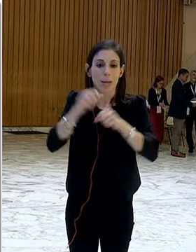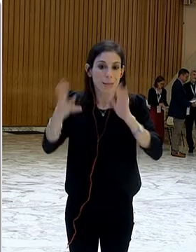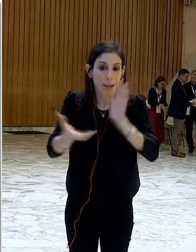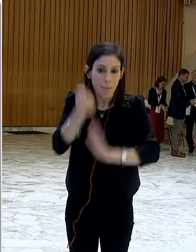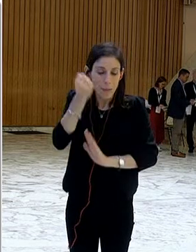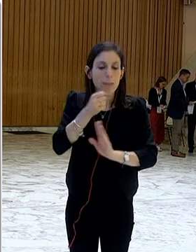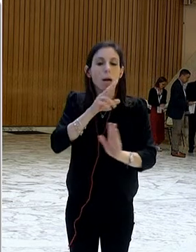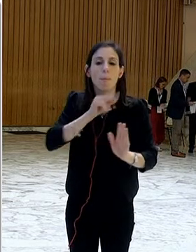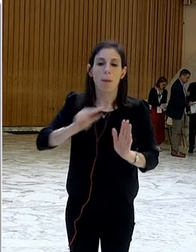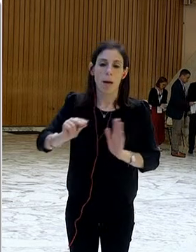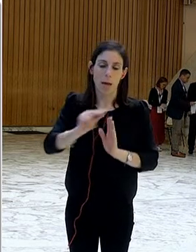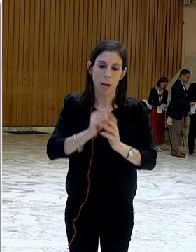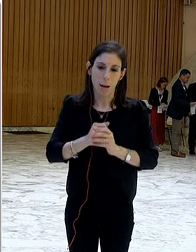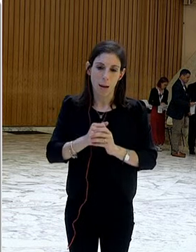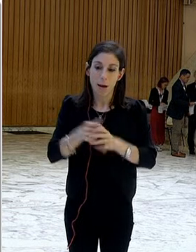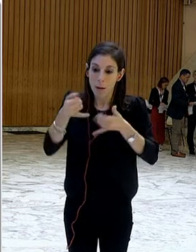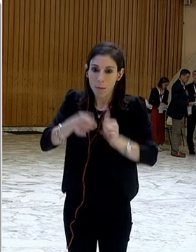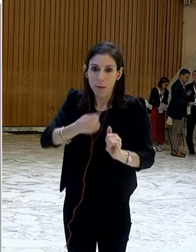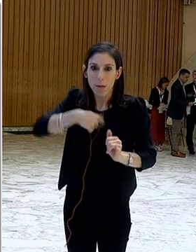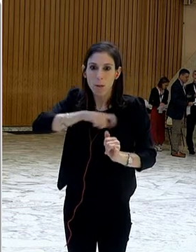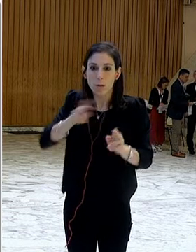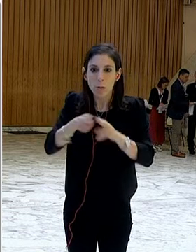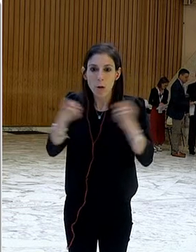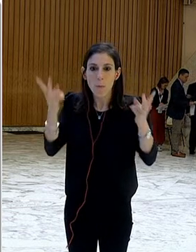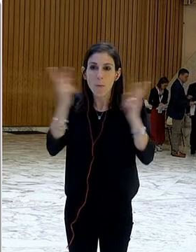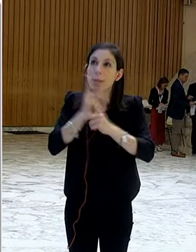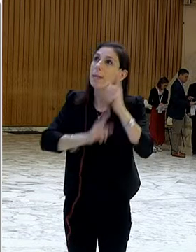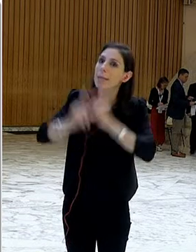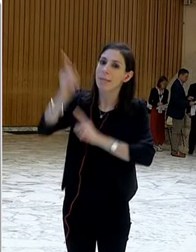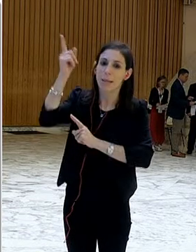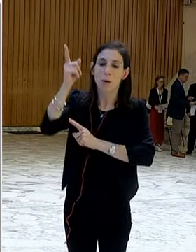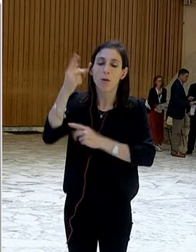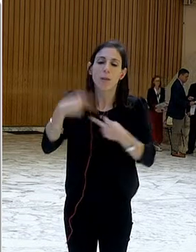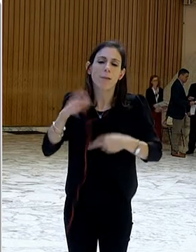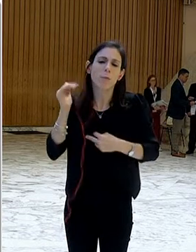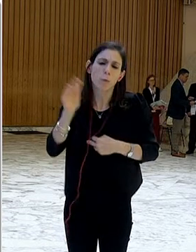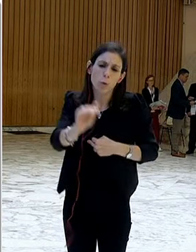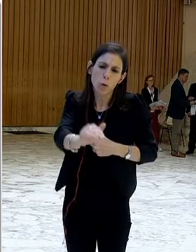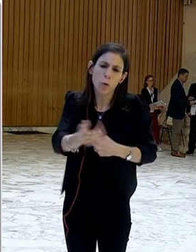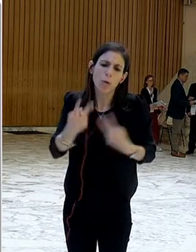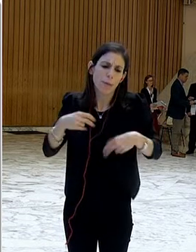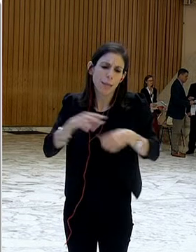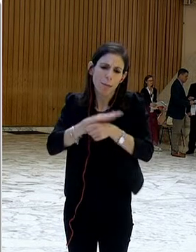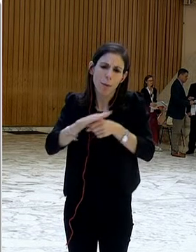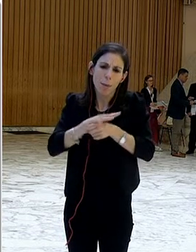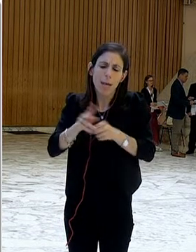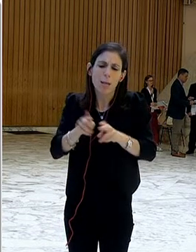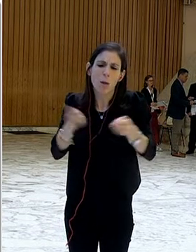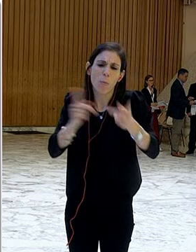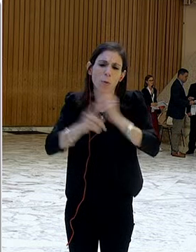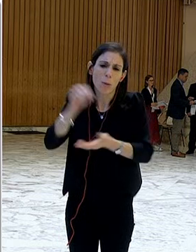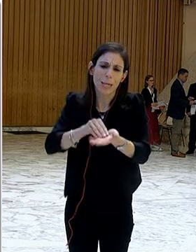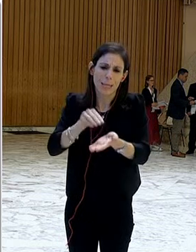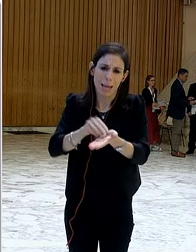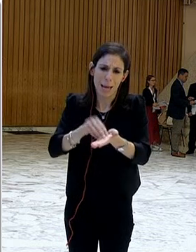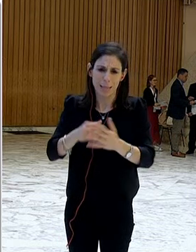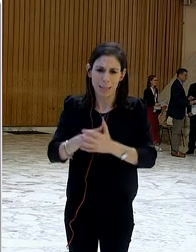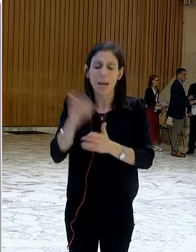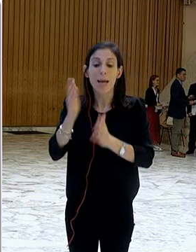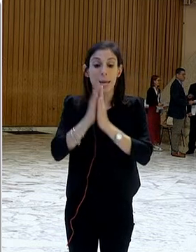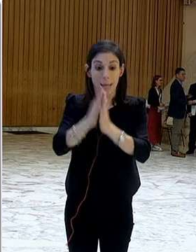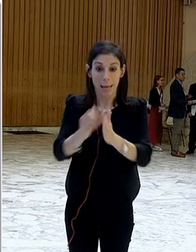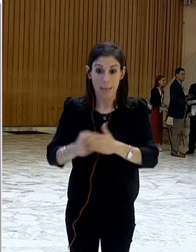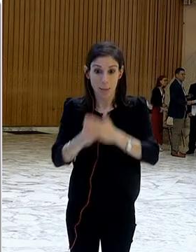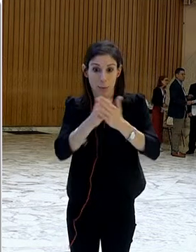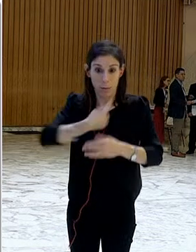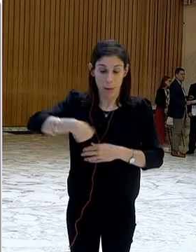réalités divines dans le quotidien de la vie familiale. Cela a été appuyé par l'Église dans la formation lors